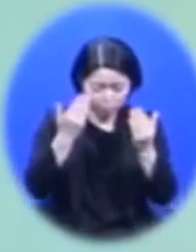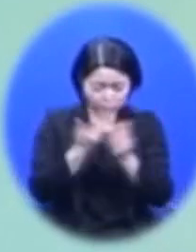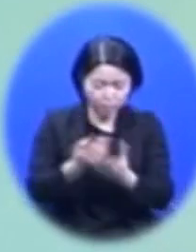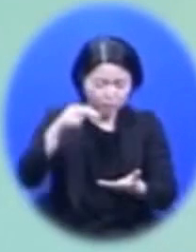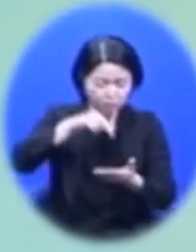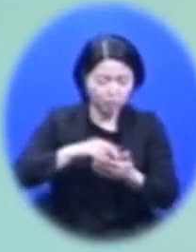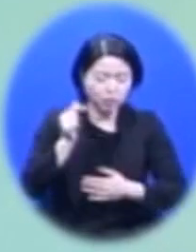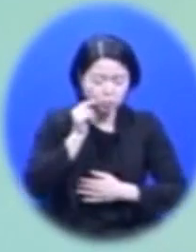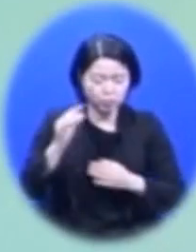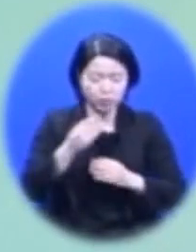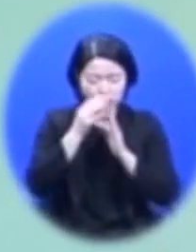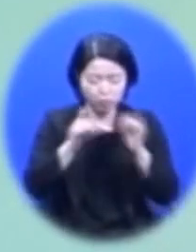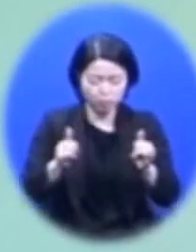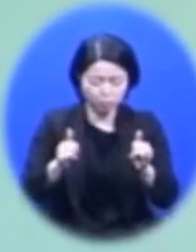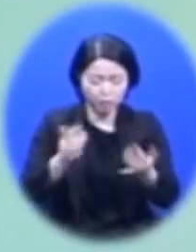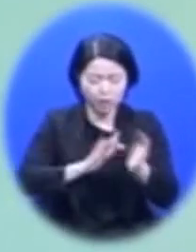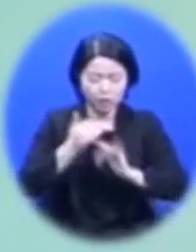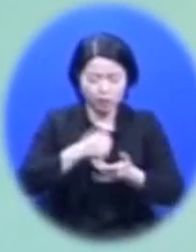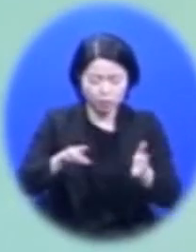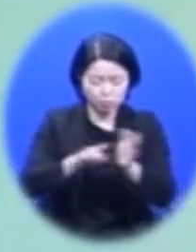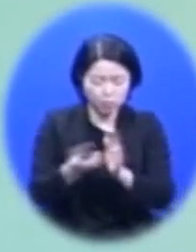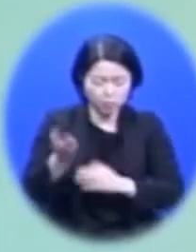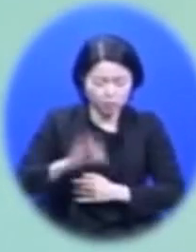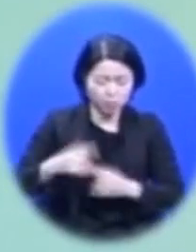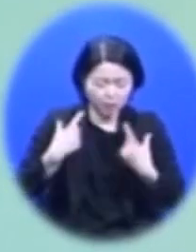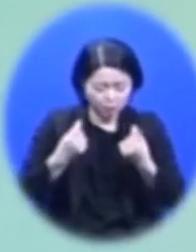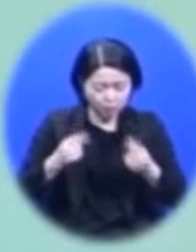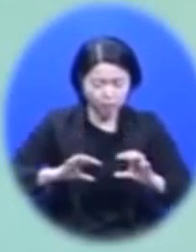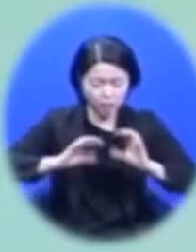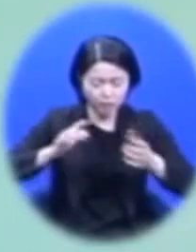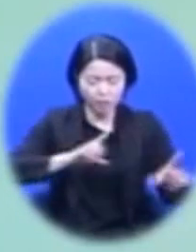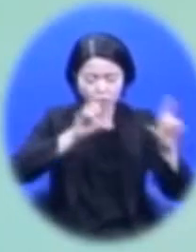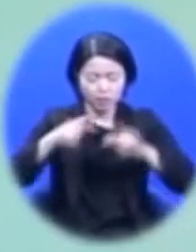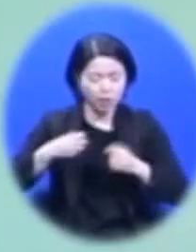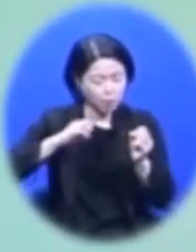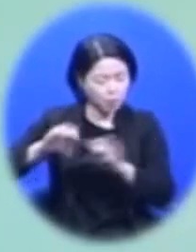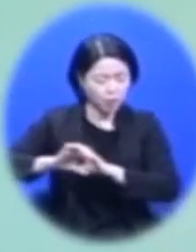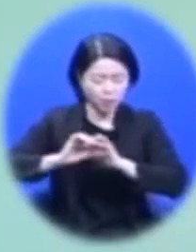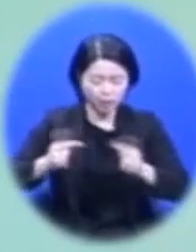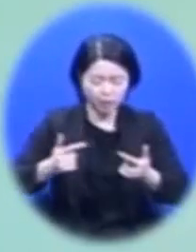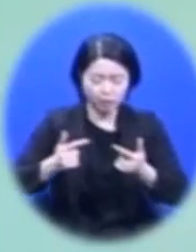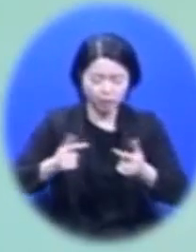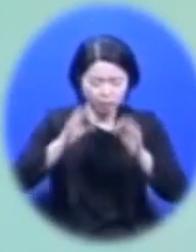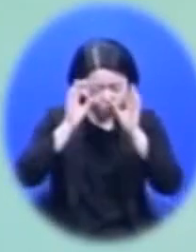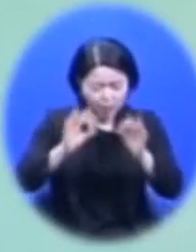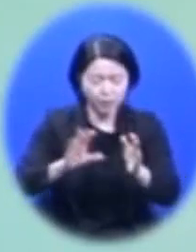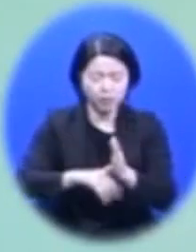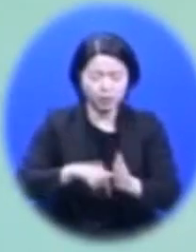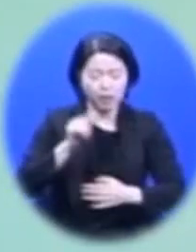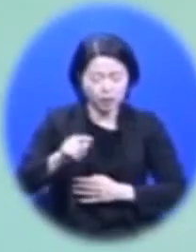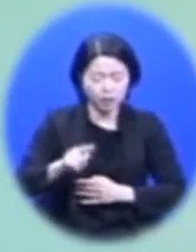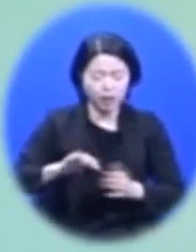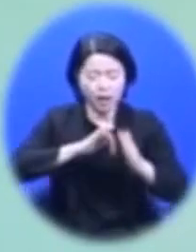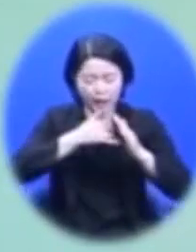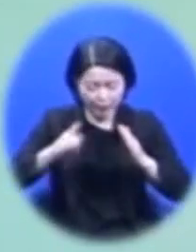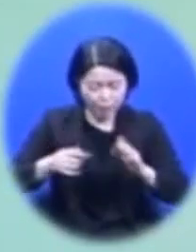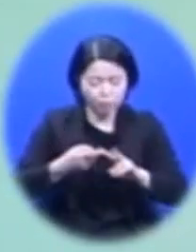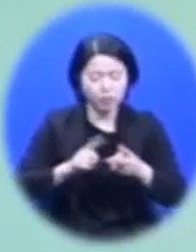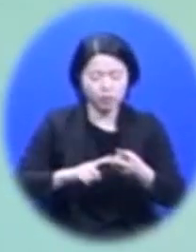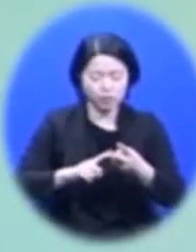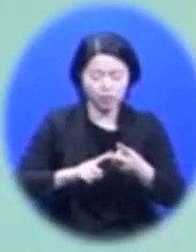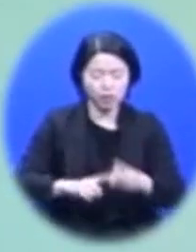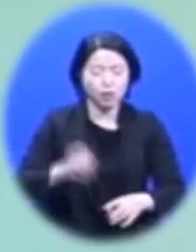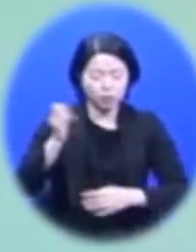성도, 예수를 믿고도 여전히 세상 삶을 버리지 못한 이들을 보았을 때, 그가 가족이든